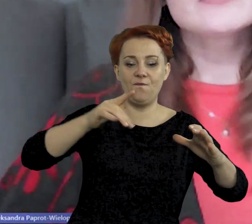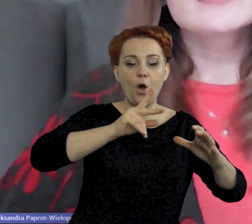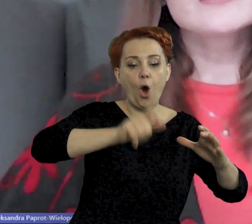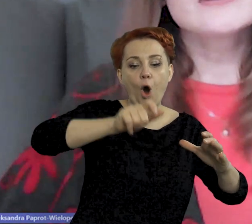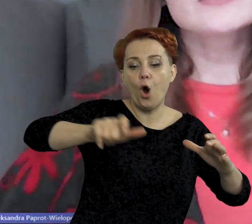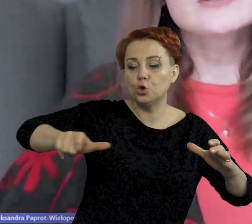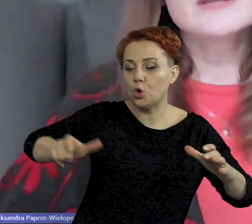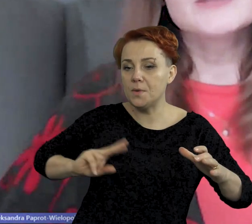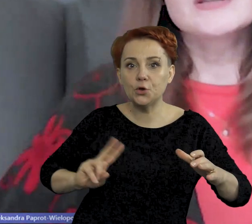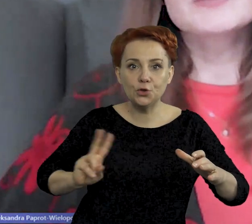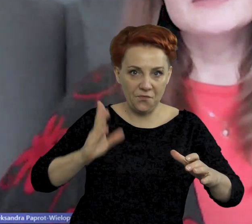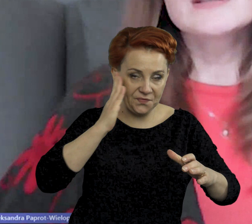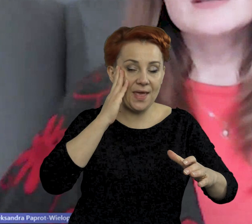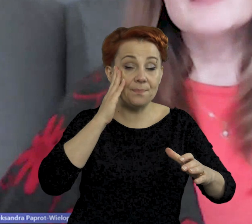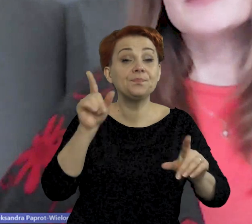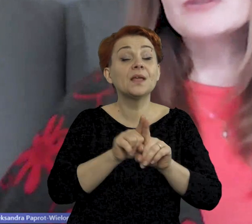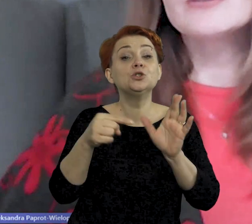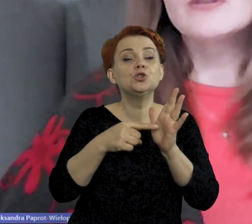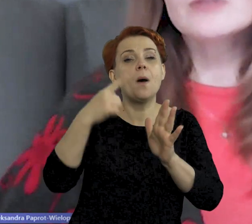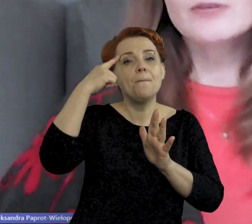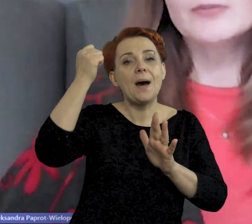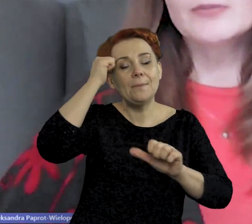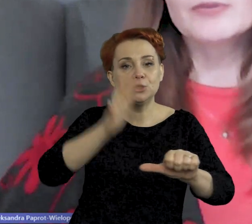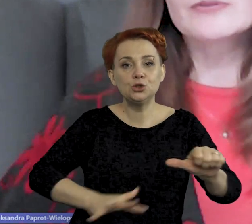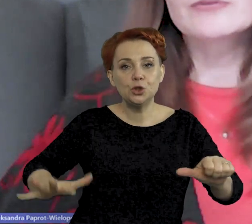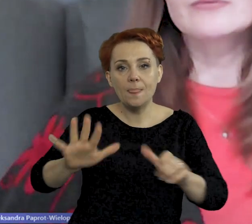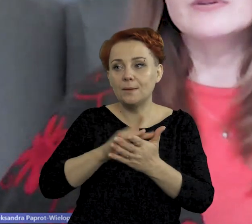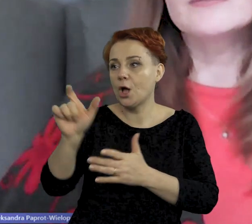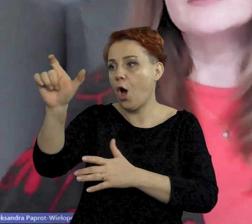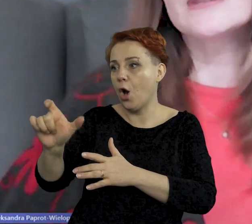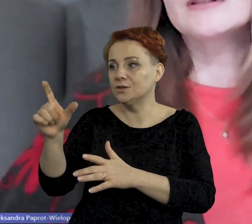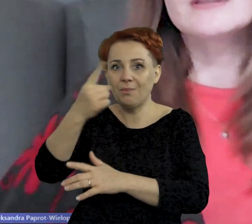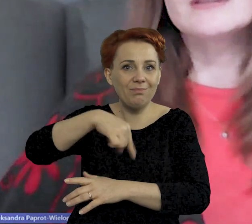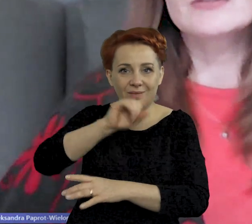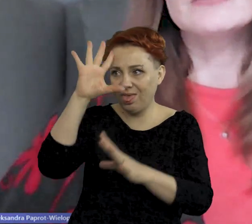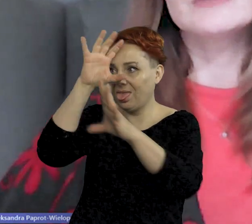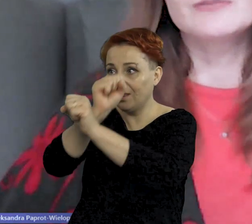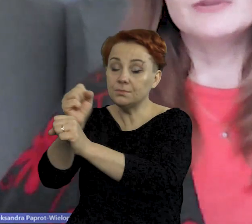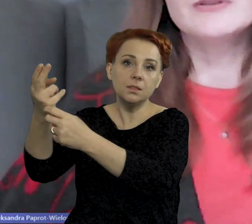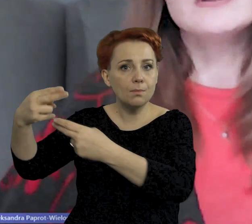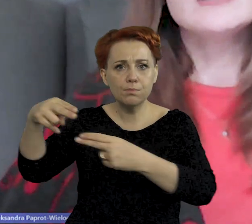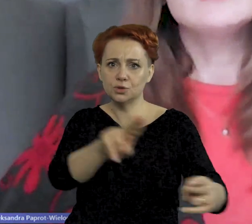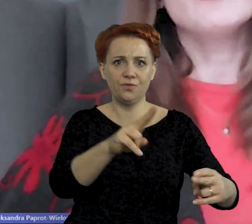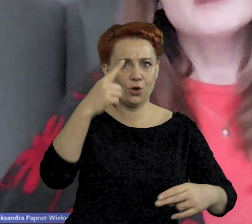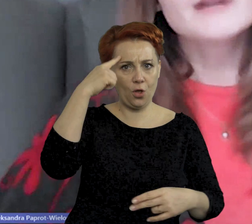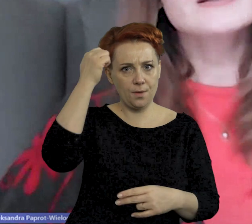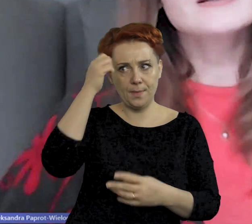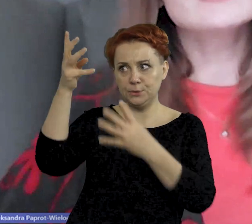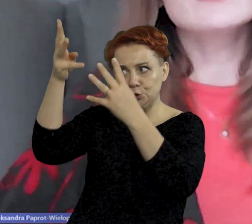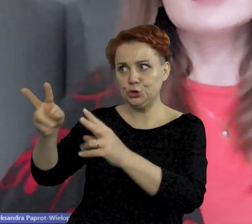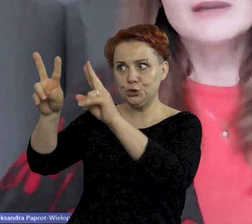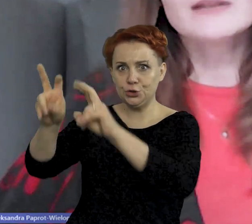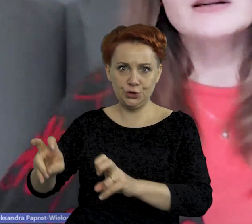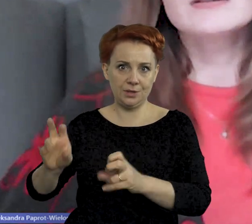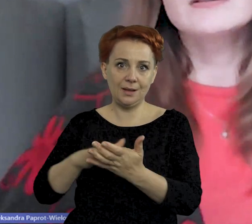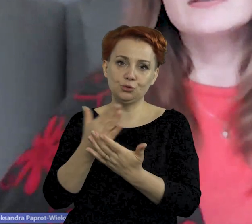Pamięć środowiskowa to też dla mnie takie przywracanie pamięci o osobach po prostu związanych z naszą dyscypliną, o badaniach,